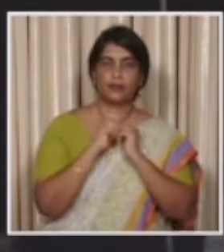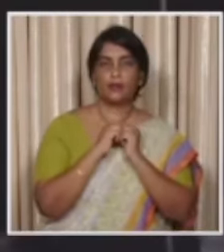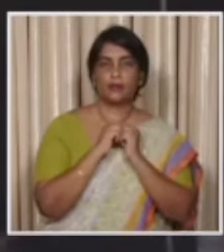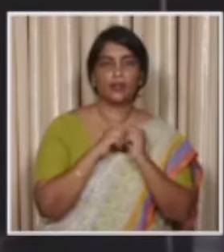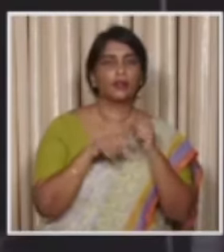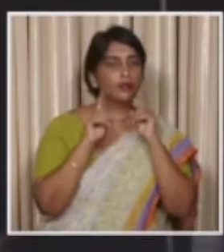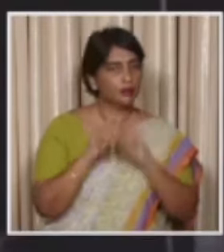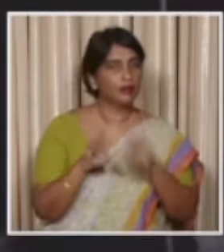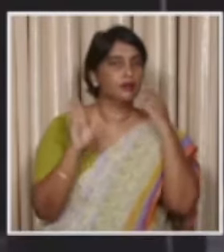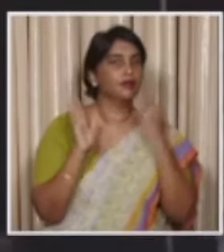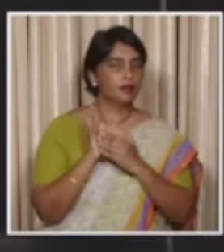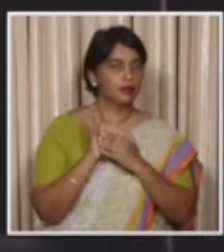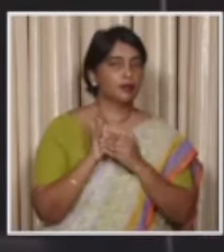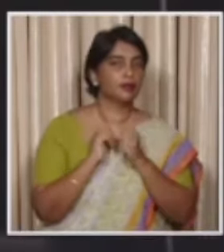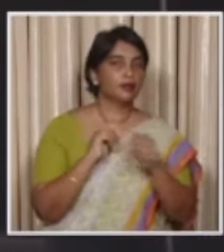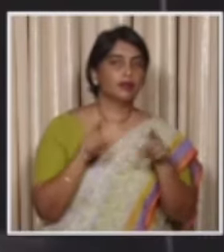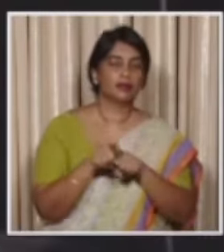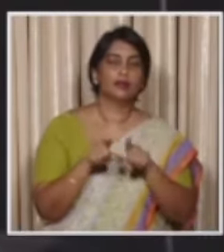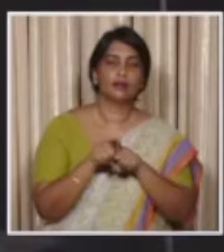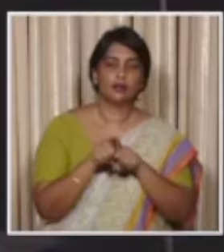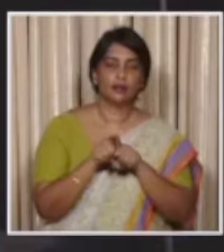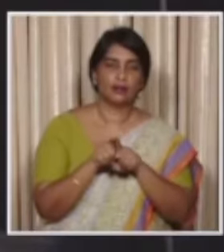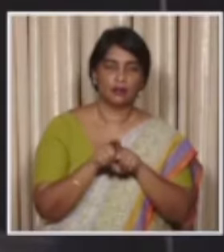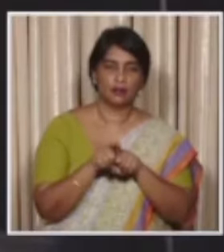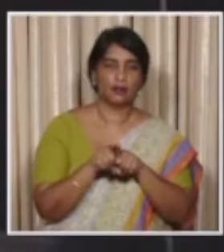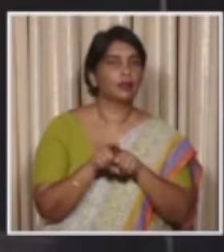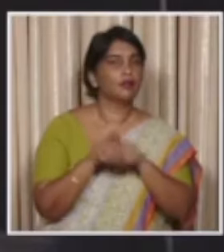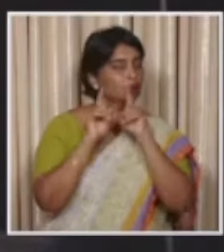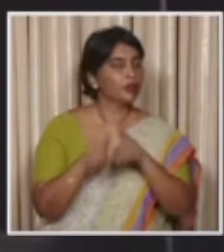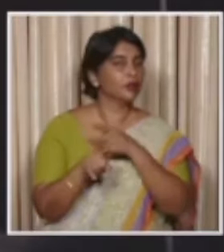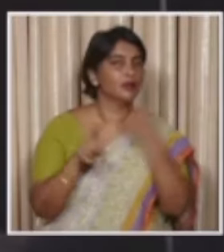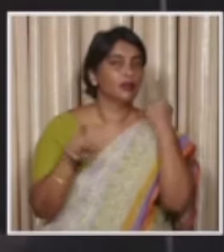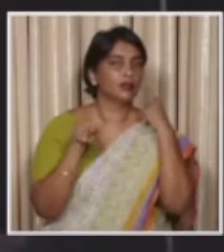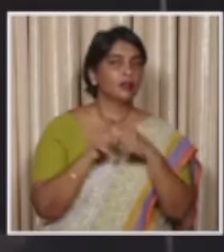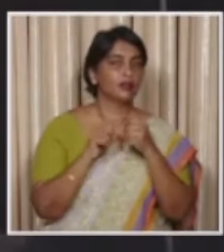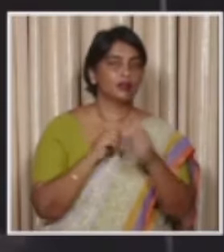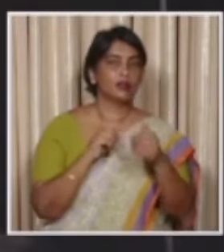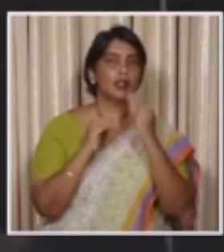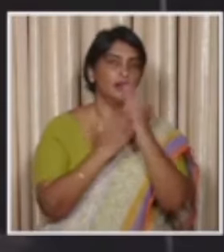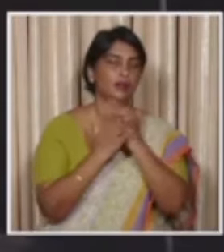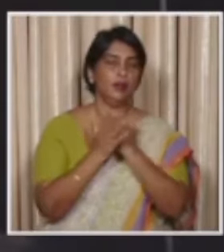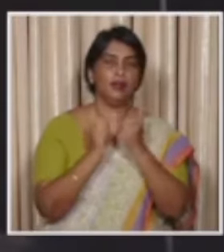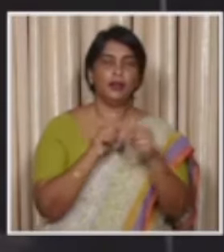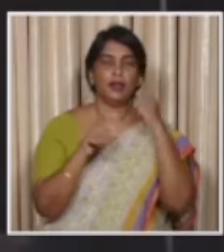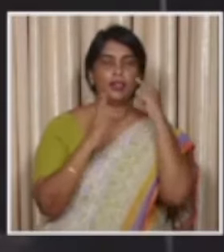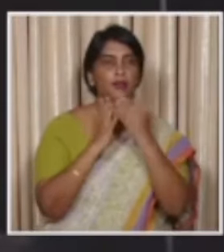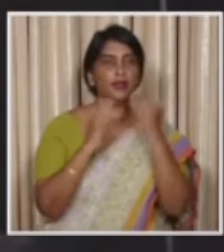මේකෙන් ගන්න පුළුවන්ද කියලා. ඒ නිසා තමයි පිළුණු කෑම ලැබෙන්නේ. ඒ නිසා තමයි මේ සමහර්තැන්වල